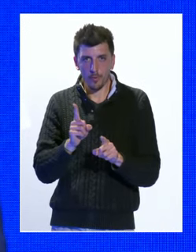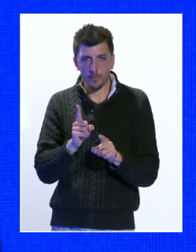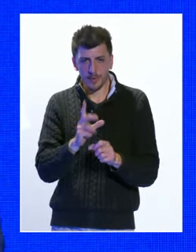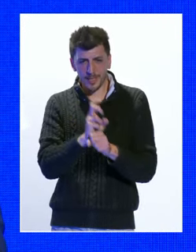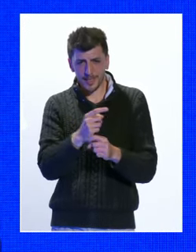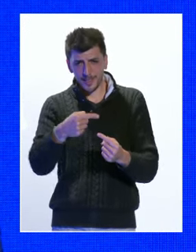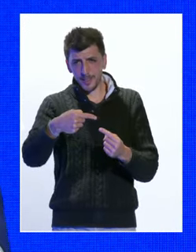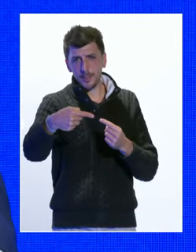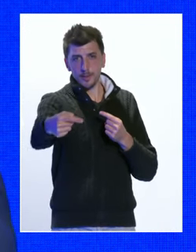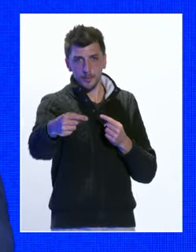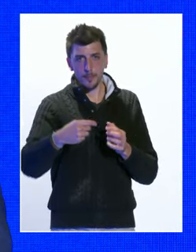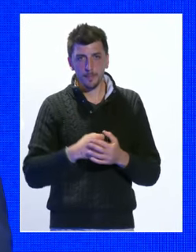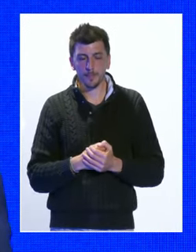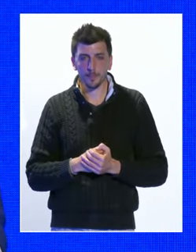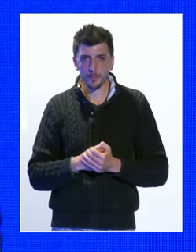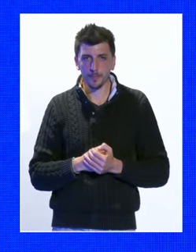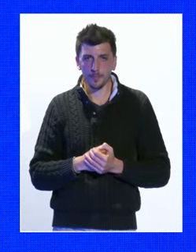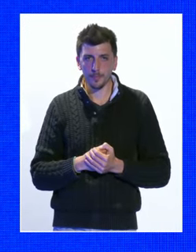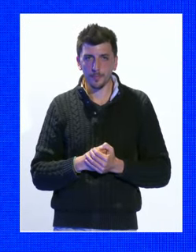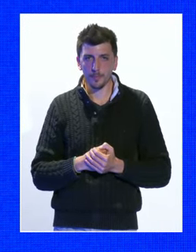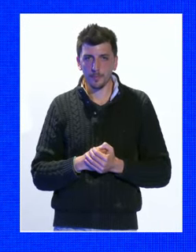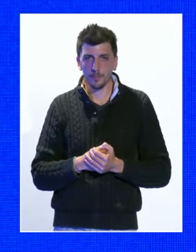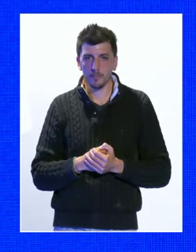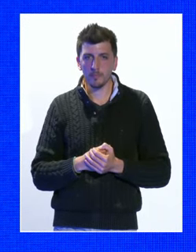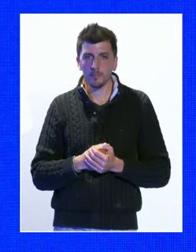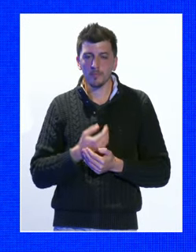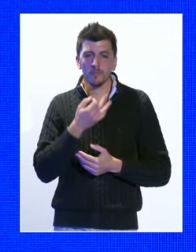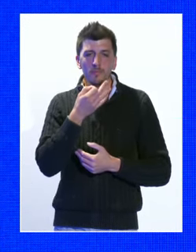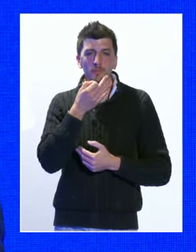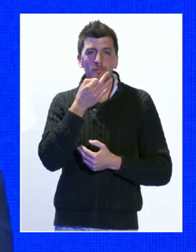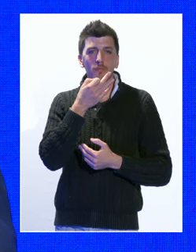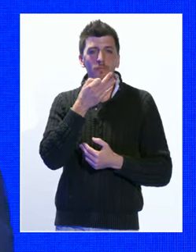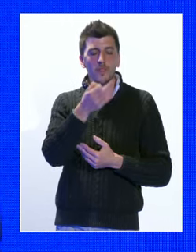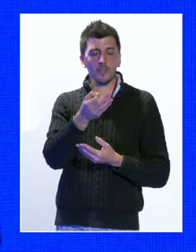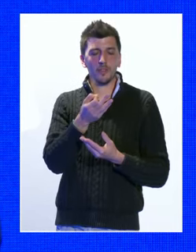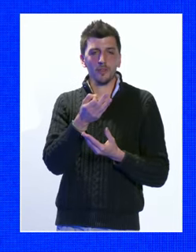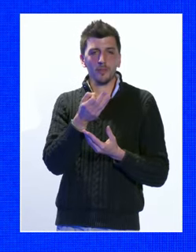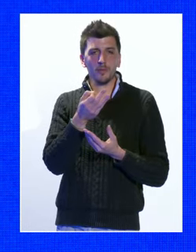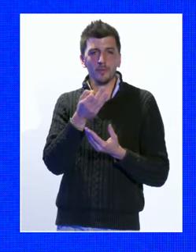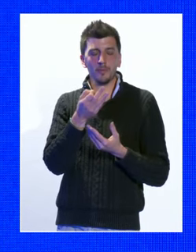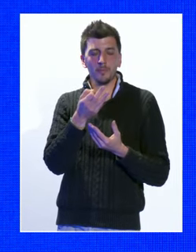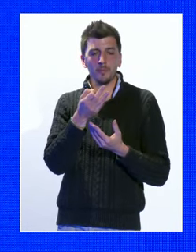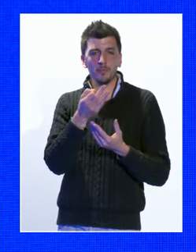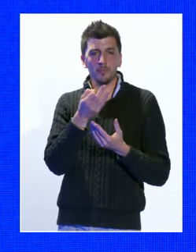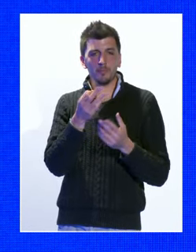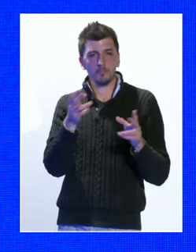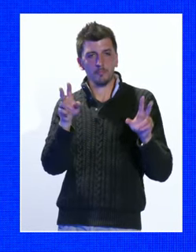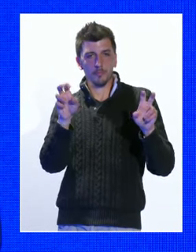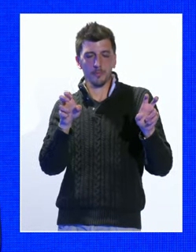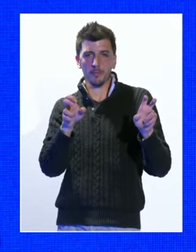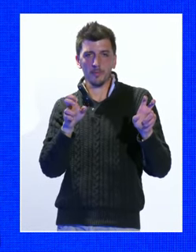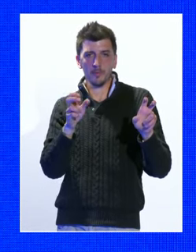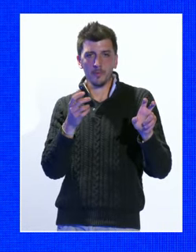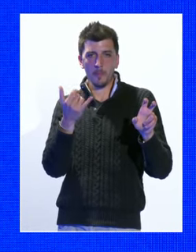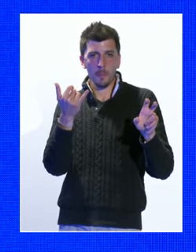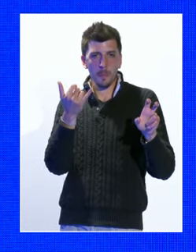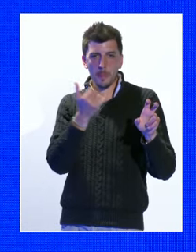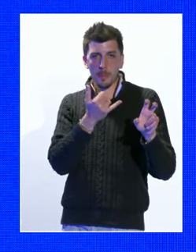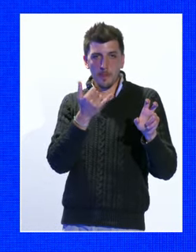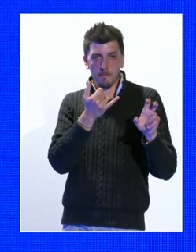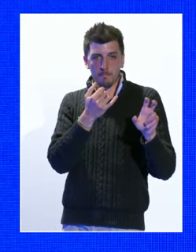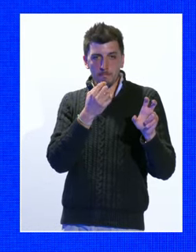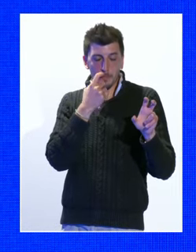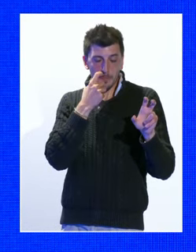Je vais dire quelque chose d'un peu hétérodoxe. Il n'y a rien de plus stupide que le principe de l'annualité